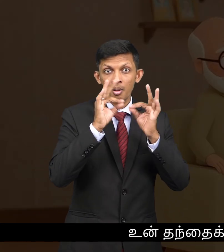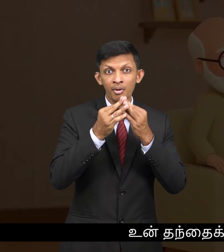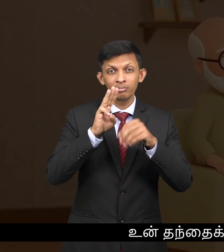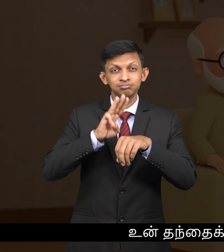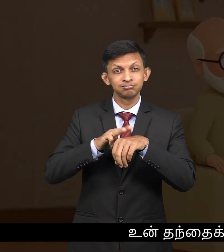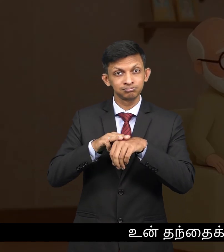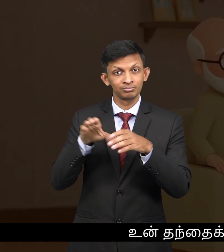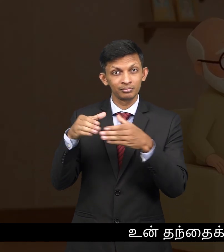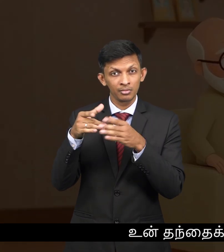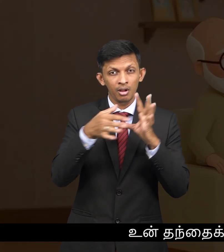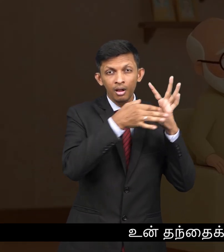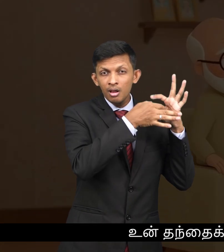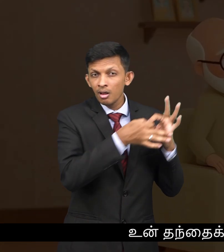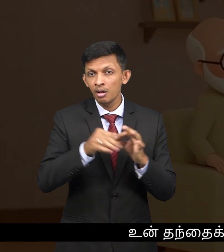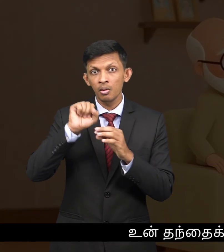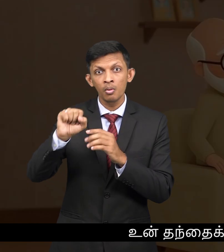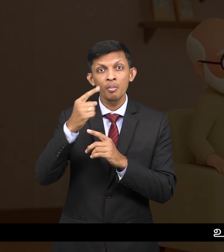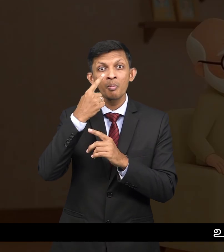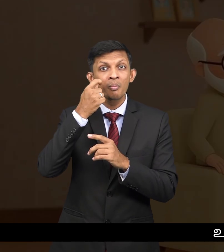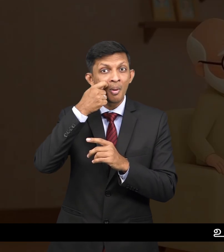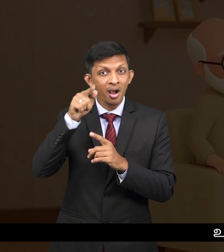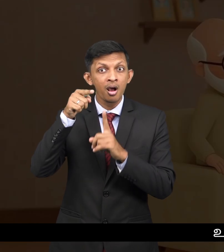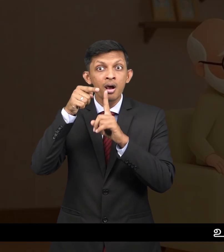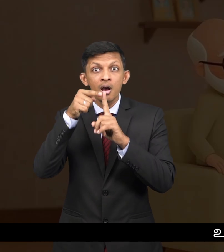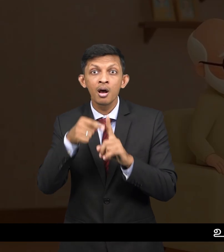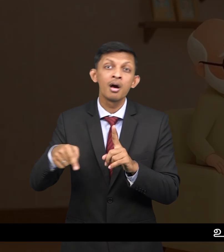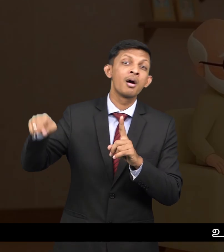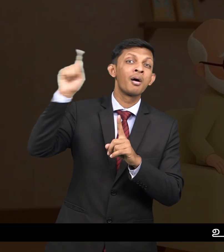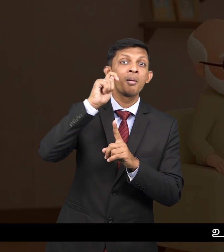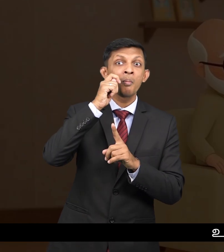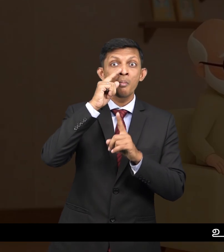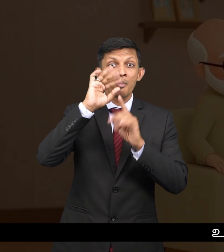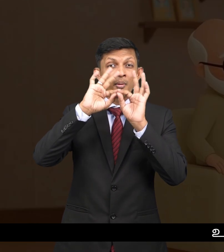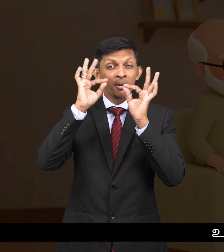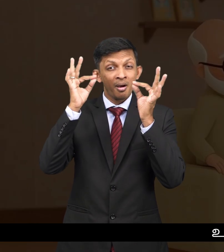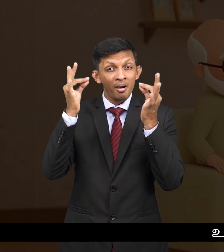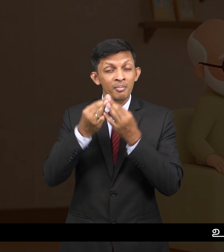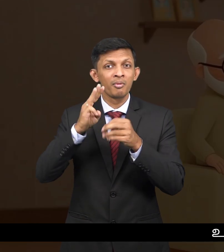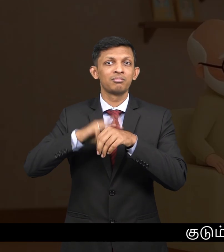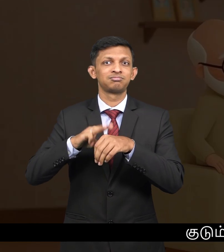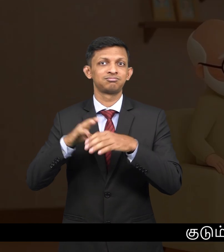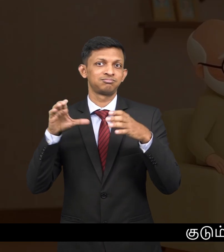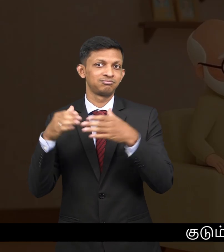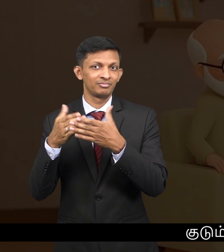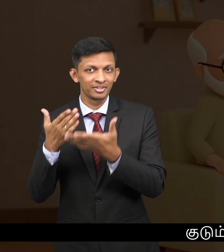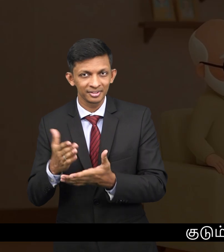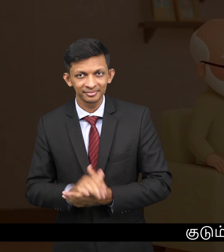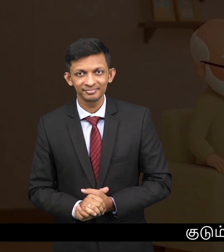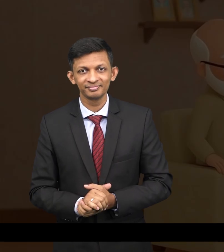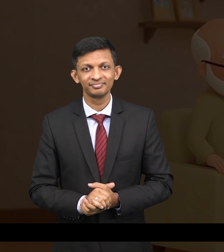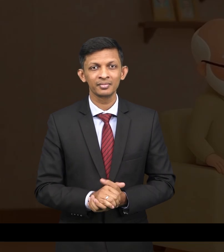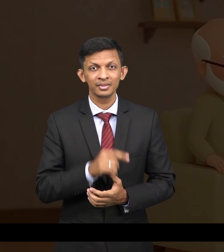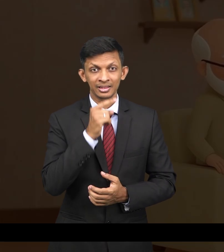தந்தைக்கு தொடர்புடைய குடும்பம் உறுப்பினர்கள் உன் தந்தை வழி குடும்ப